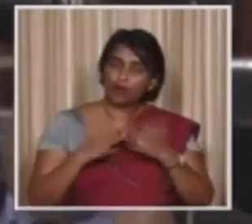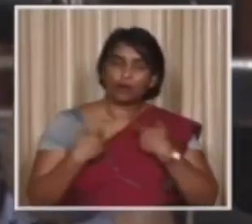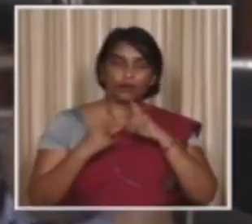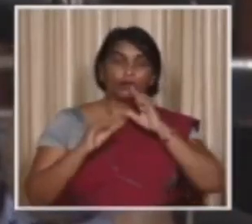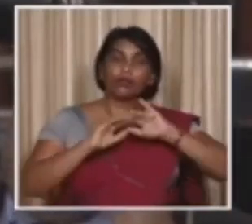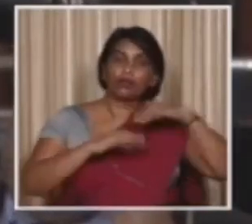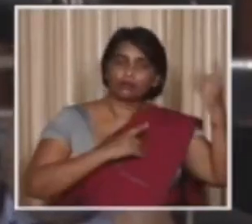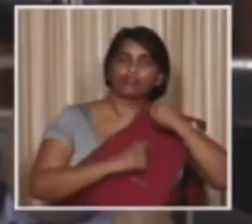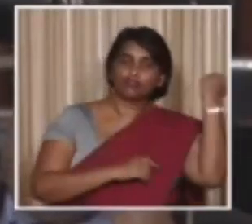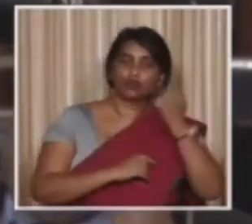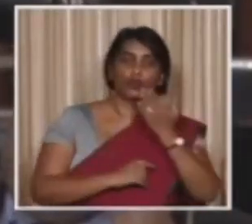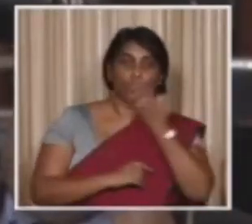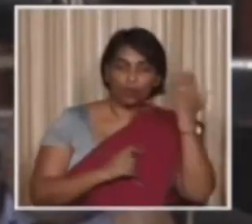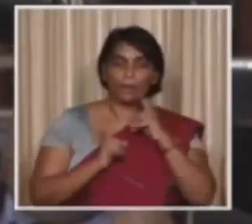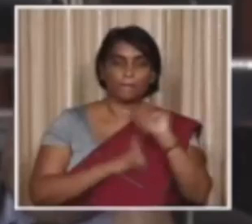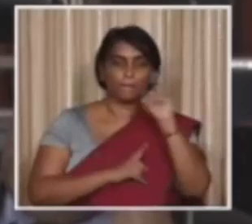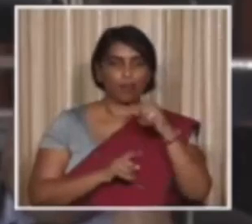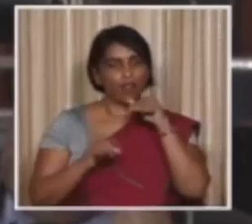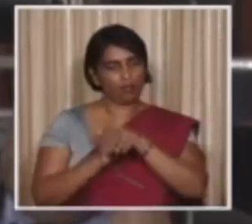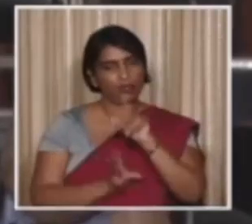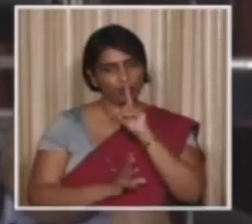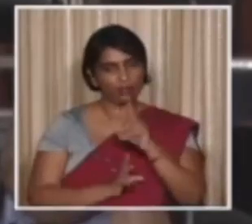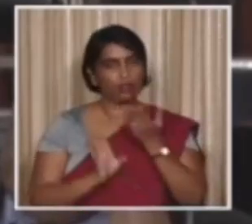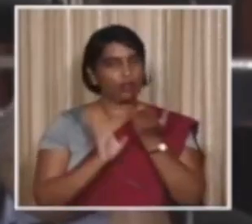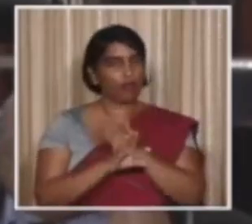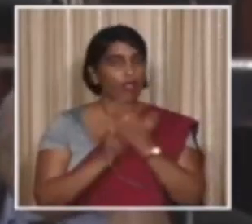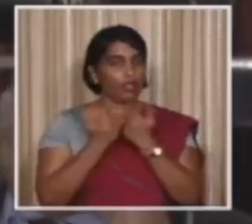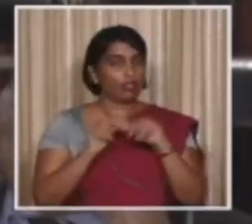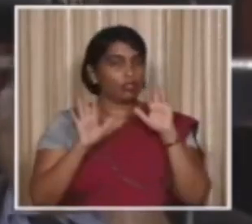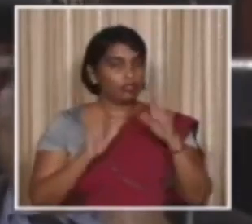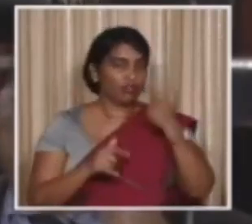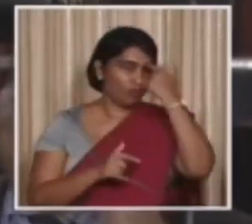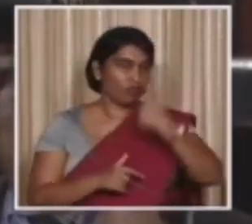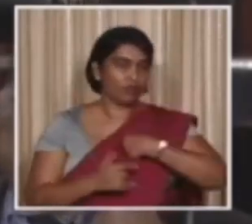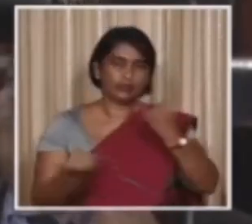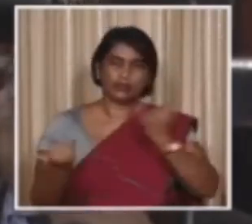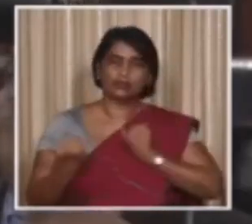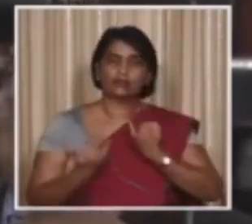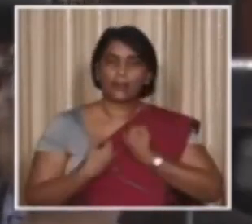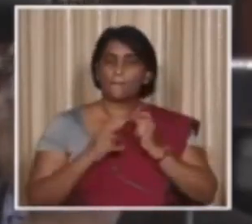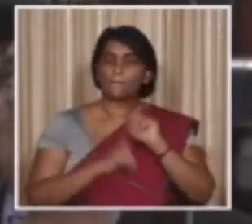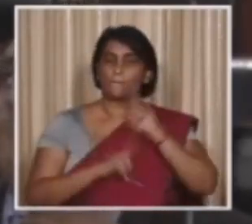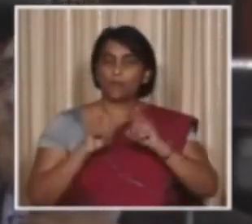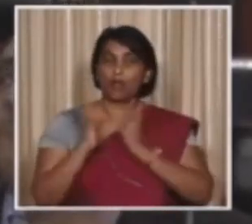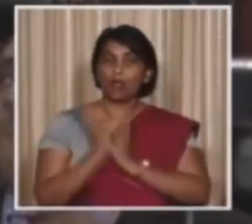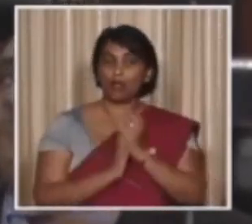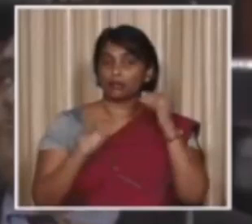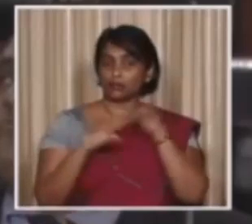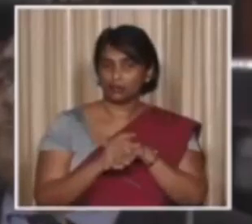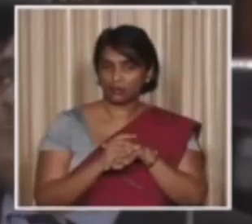පිටදී කතා කරන්න පුළුවන් කාරණා විතරයි මම මේ පාර්ලිමේන්තුව තුල කියන්නේ. පෞගේ දවස් 10 තුල දිගින් දිගටම මා විවේචනය කළා මේ පාර්ලිමේන්තු වරප්‍රසාද